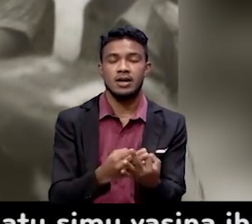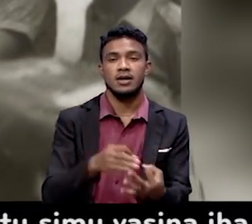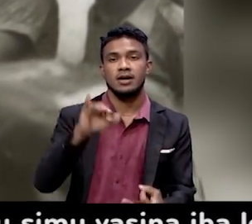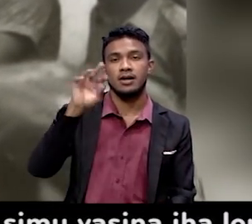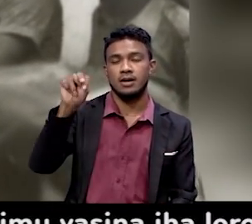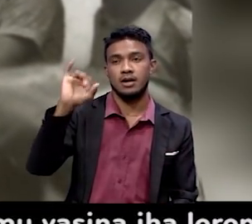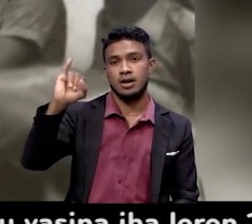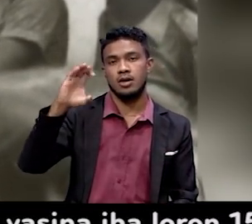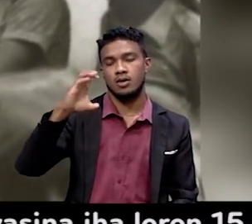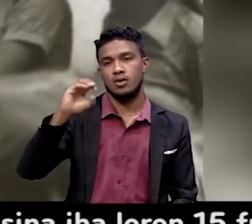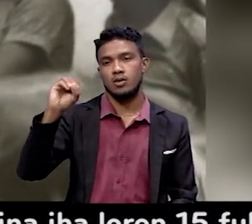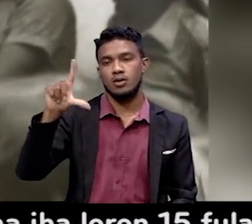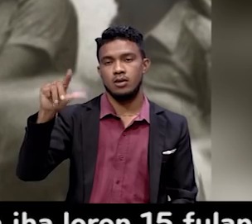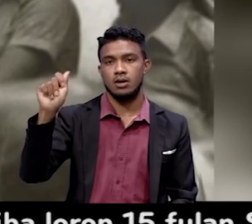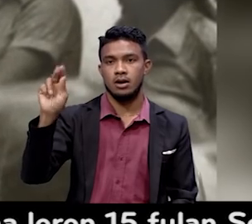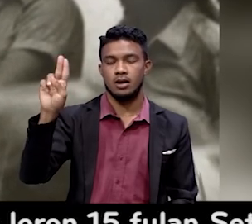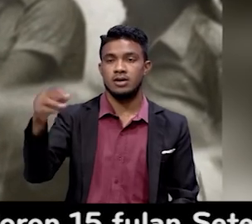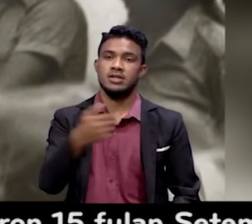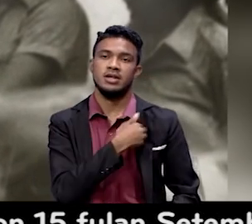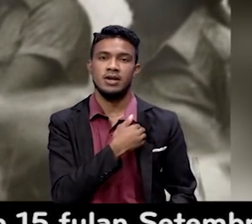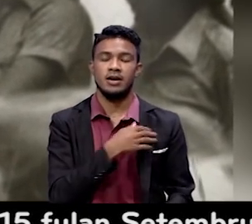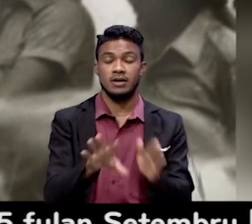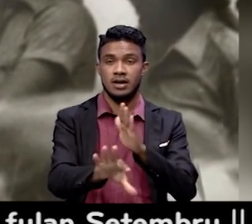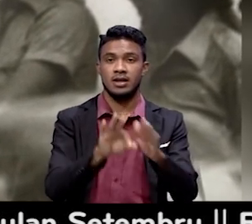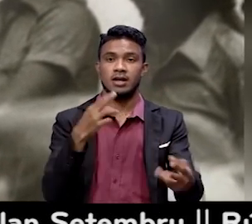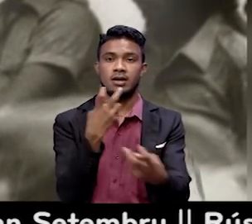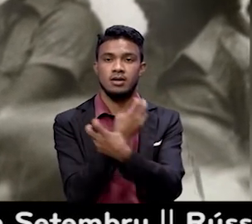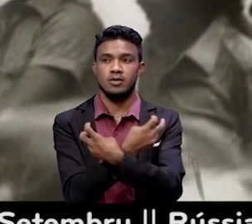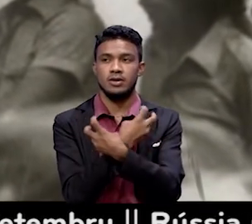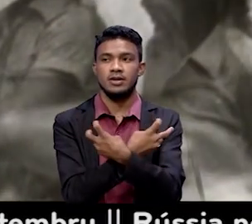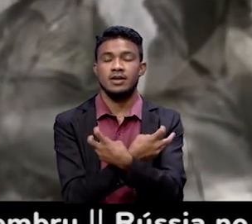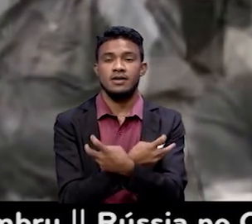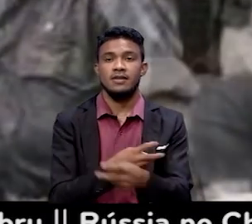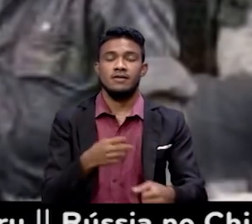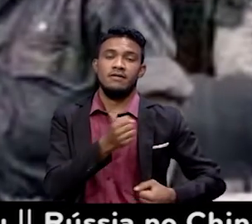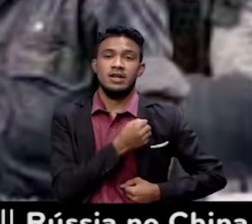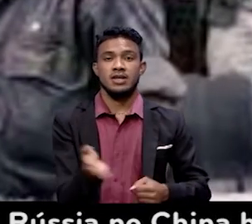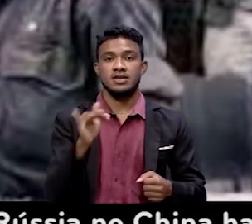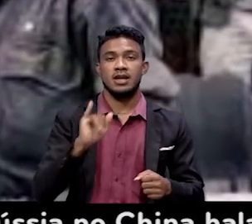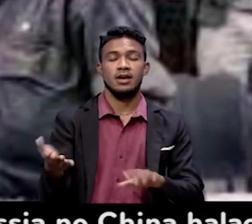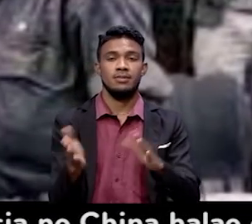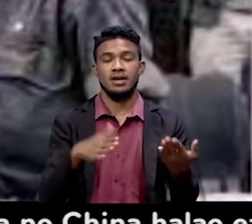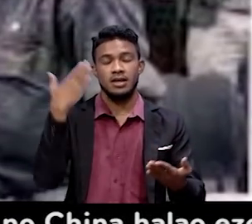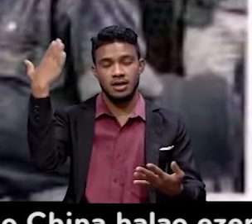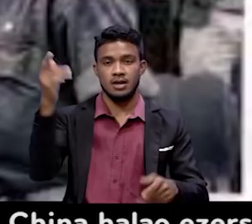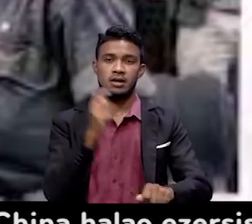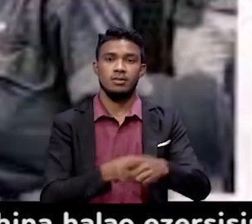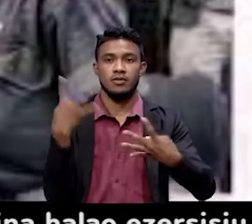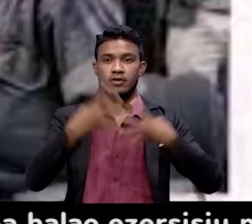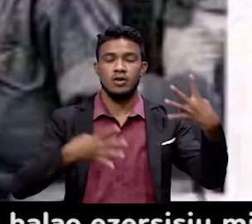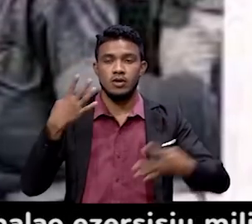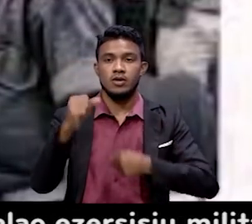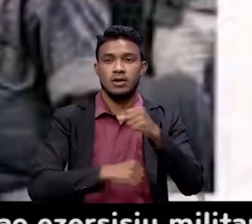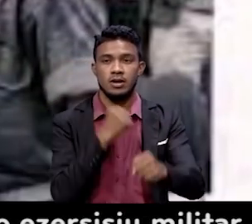ohing lorong sidau ketan ni ruing. Dadaung ne, maske falintil sira nebe mate iha funu durante tinang ruan